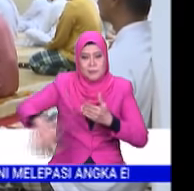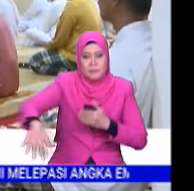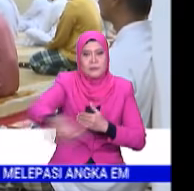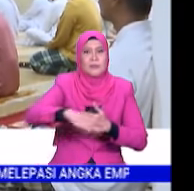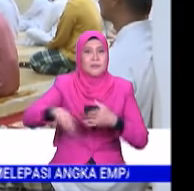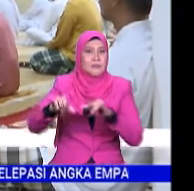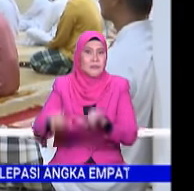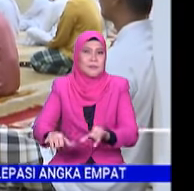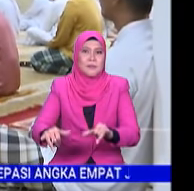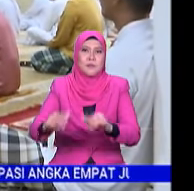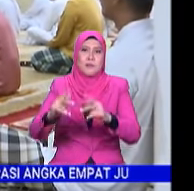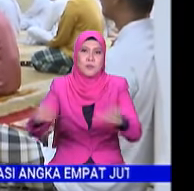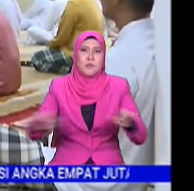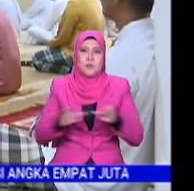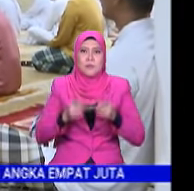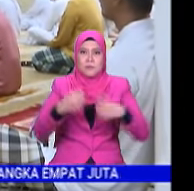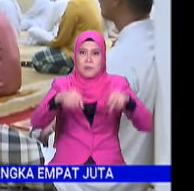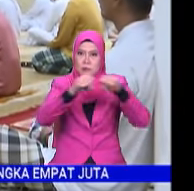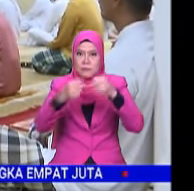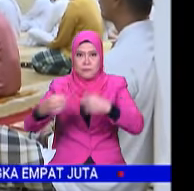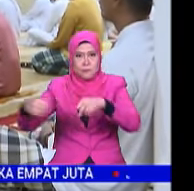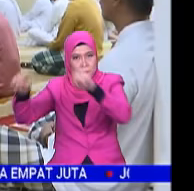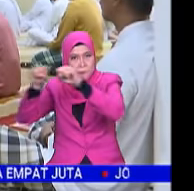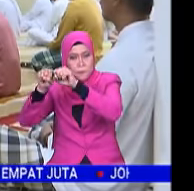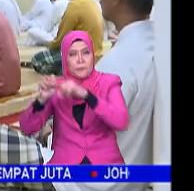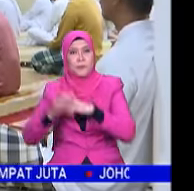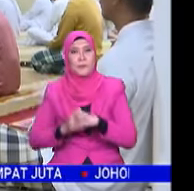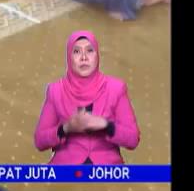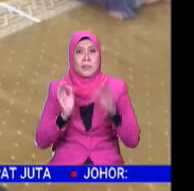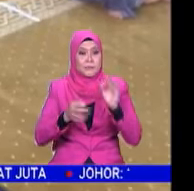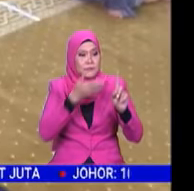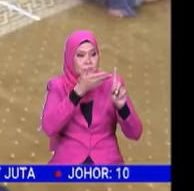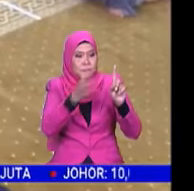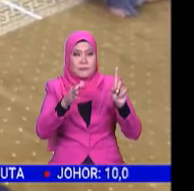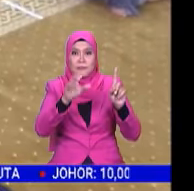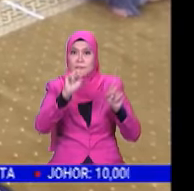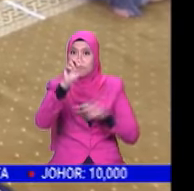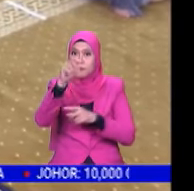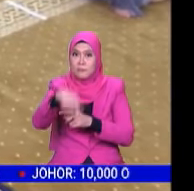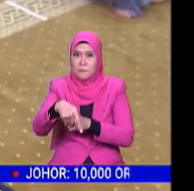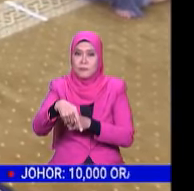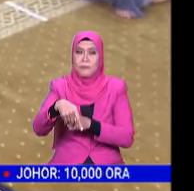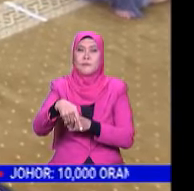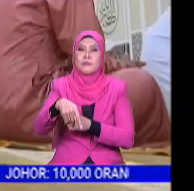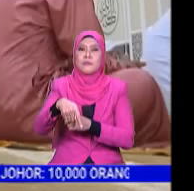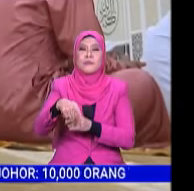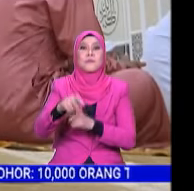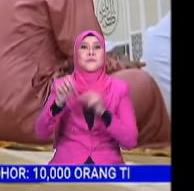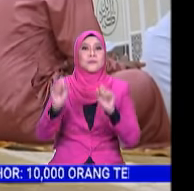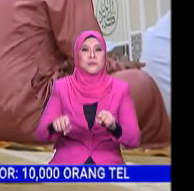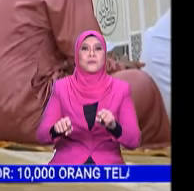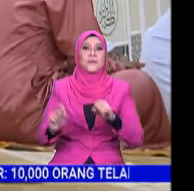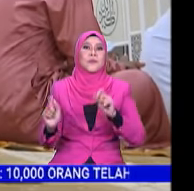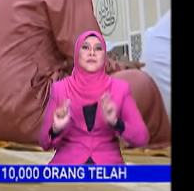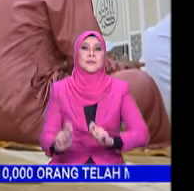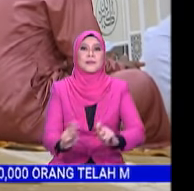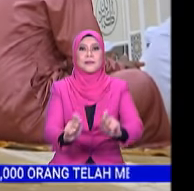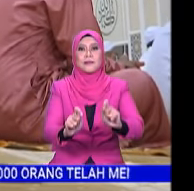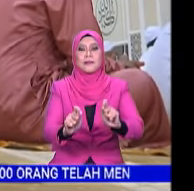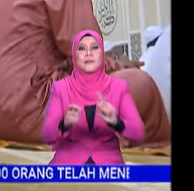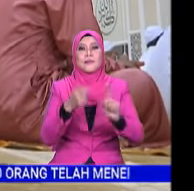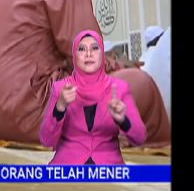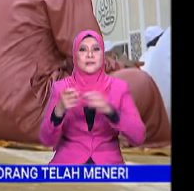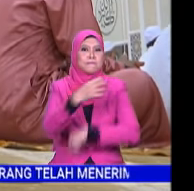bermastautin sahaja. Kegagalan mematuhi arahan dengan melanggar dan tidak mematuhi SOP ditetapkan boleh dikenakan tindakan oleh